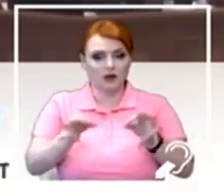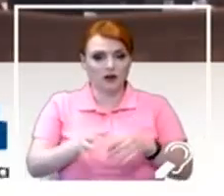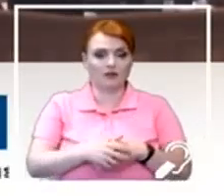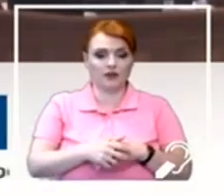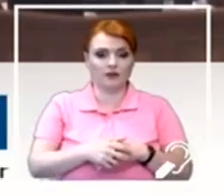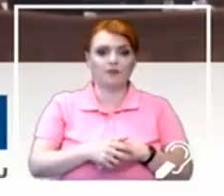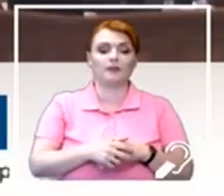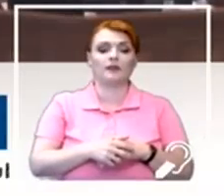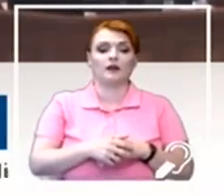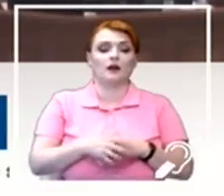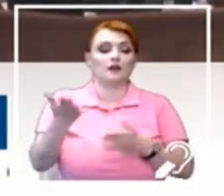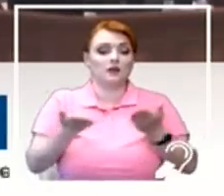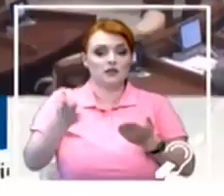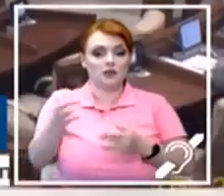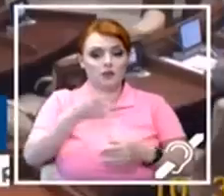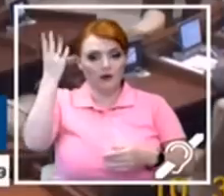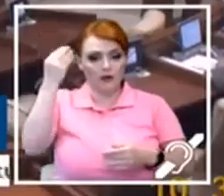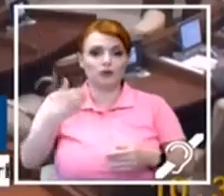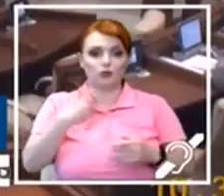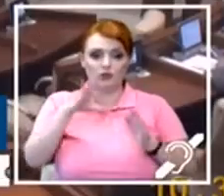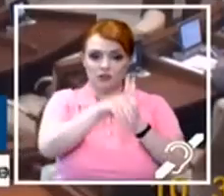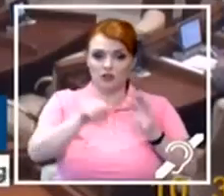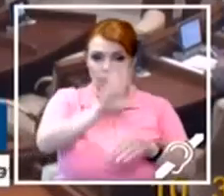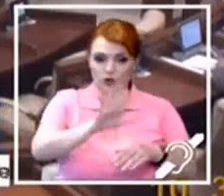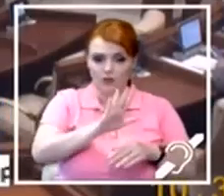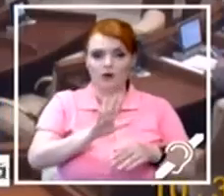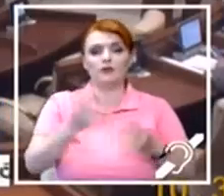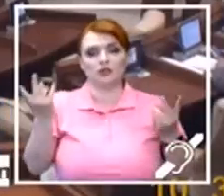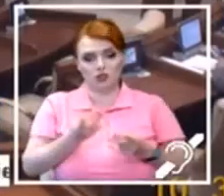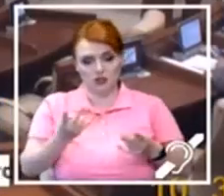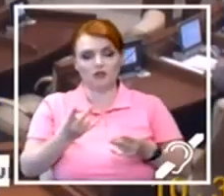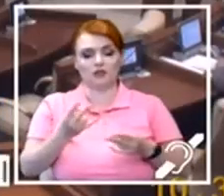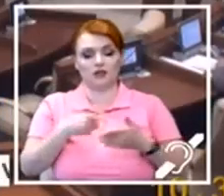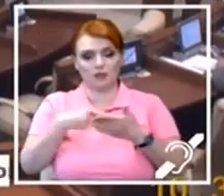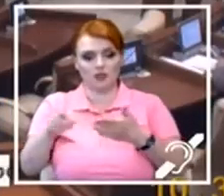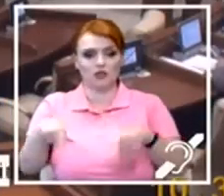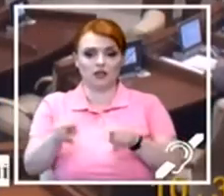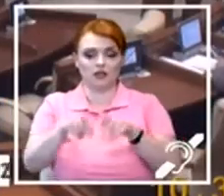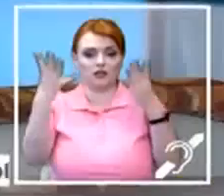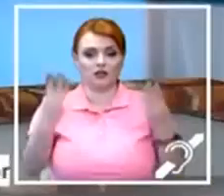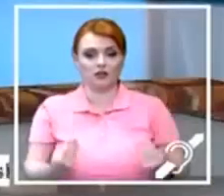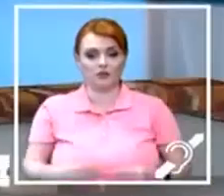fie parte a familiei europene, să se ajusteze inclusiv în aceste nuanțe simbolice.